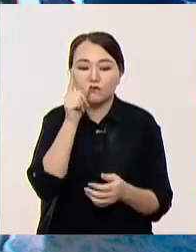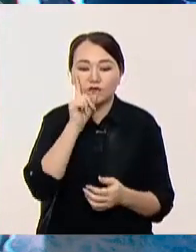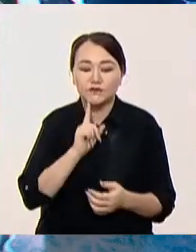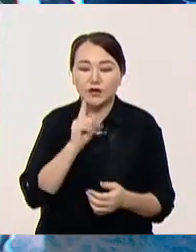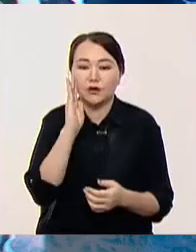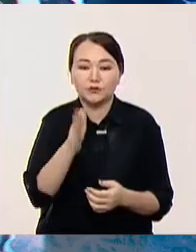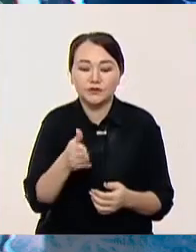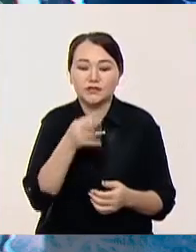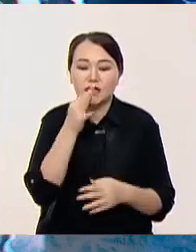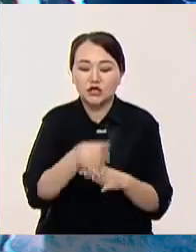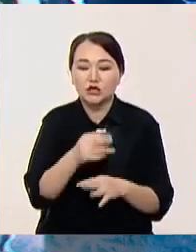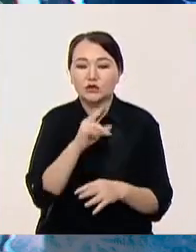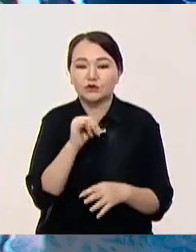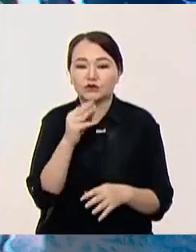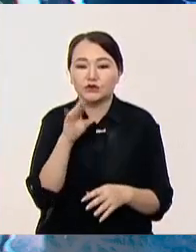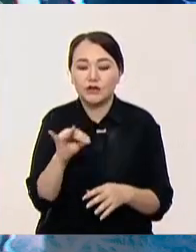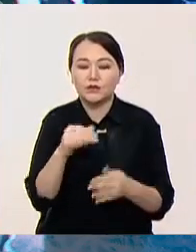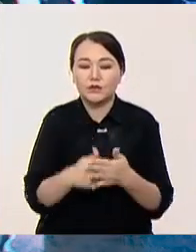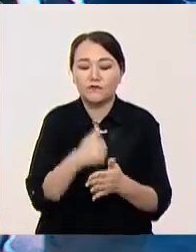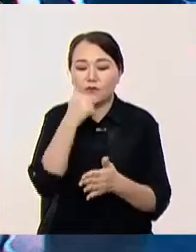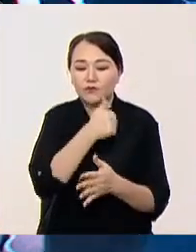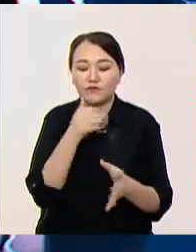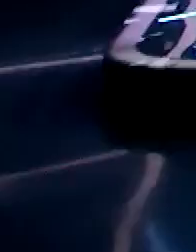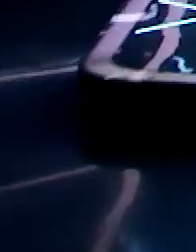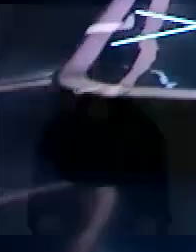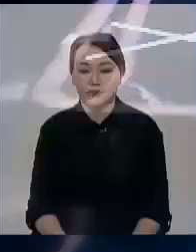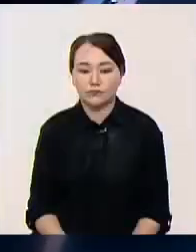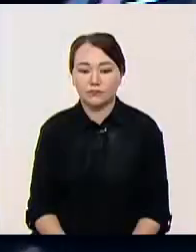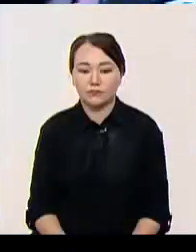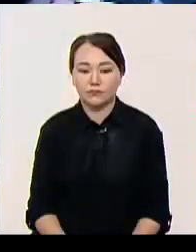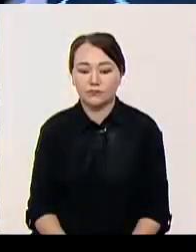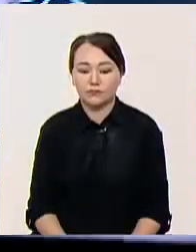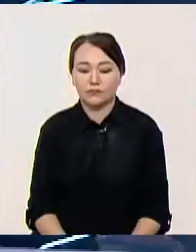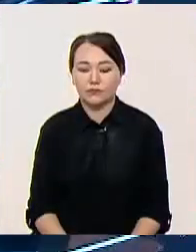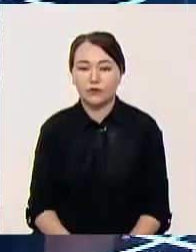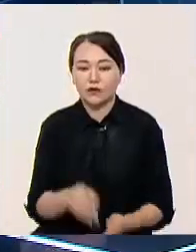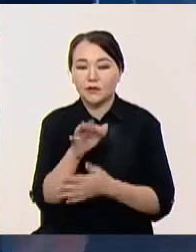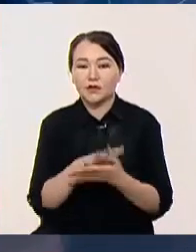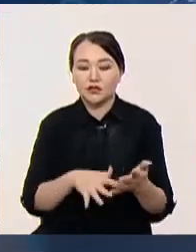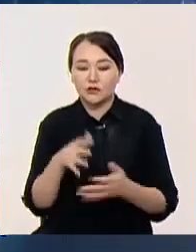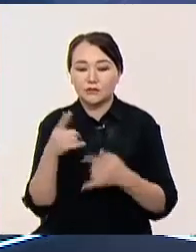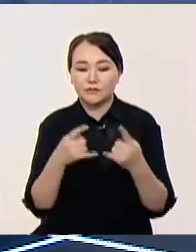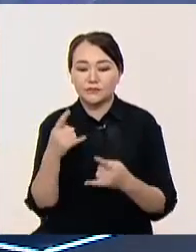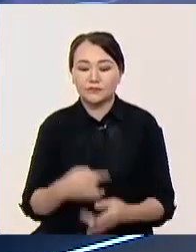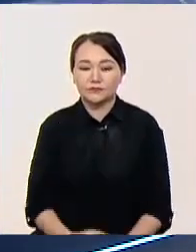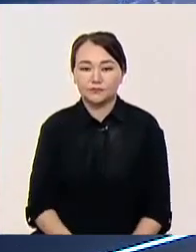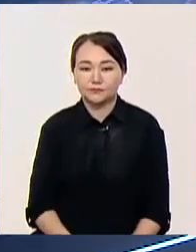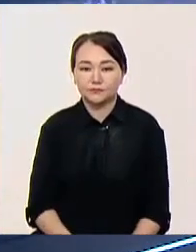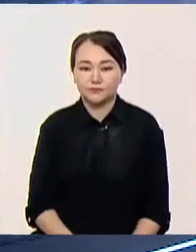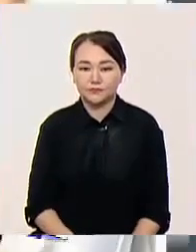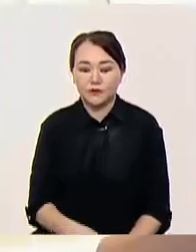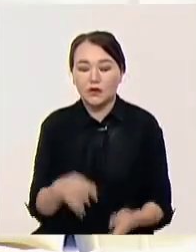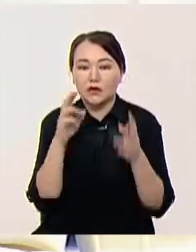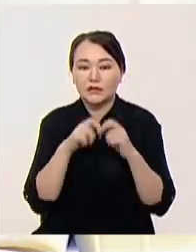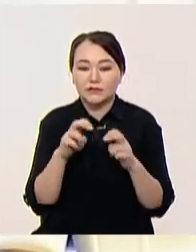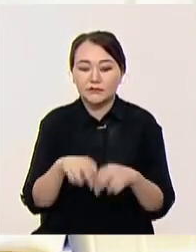вкуснее. Скажи кое-что новому году вместе с Пепси. Продолжаем эфир.